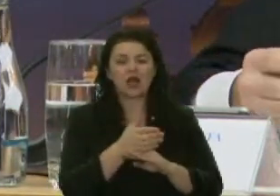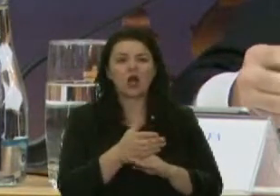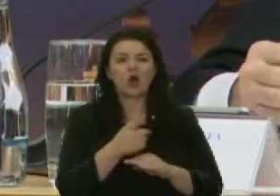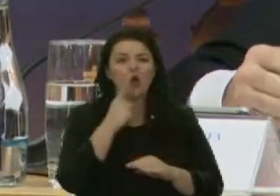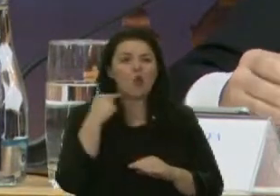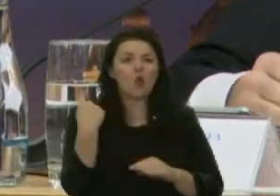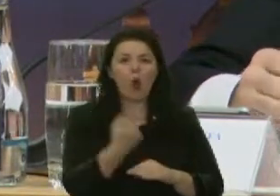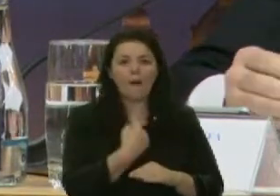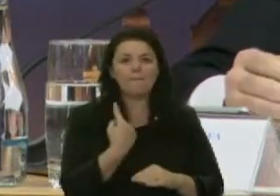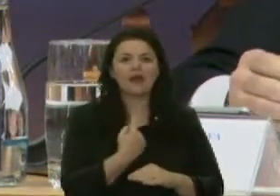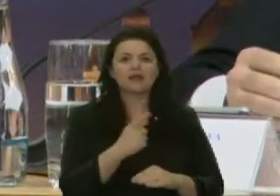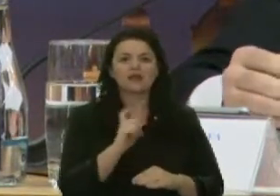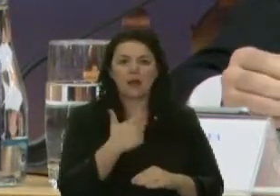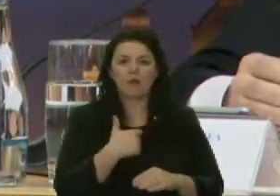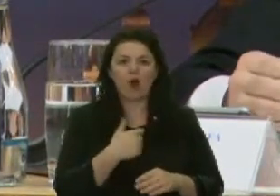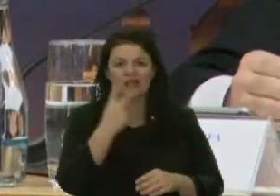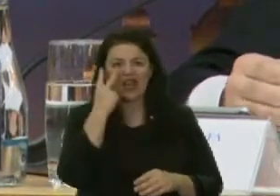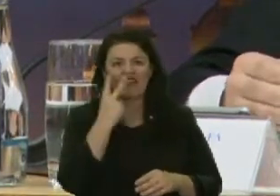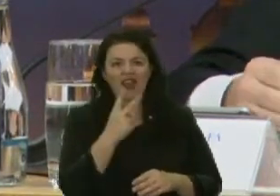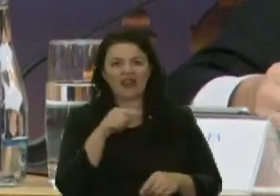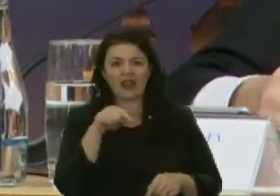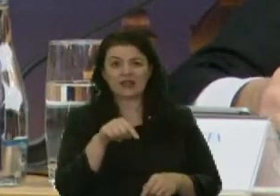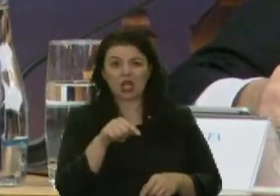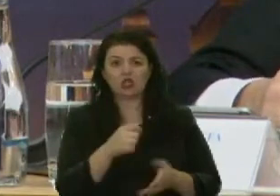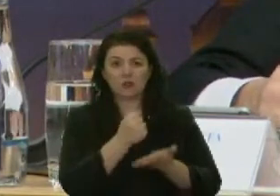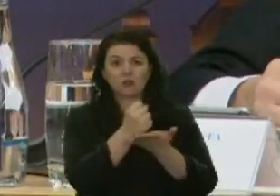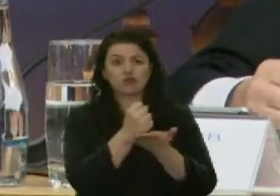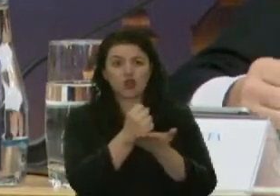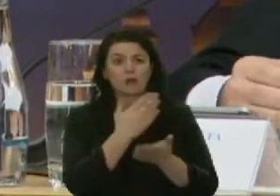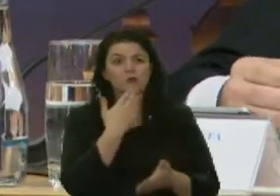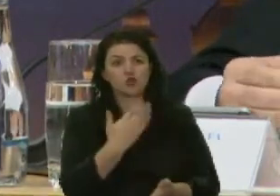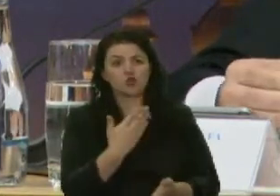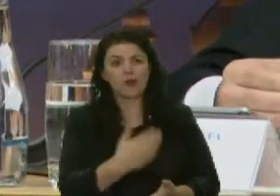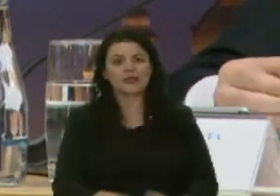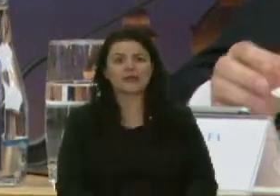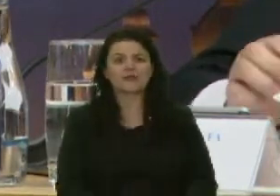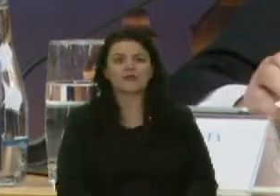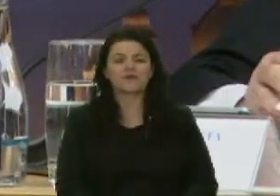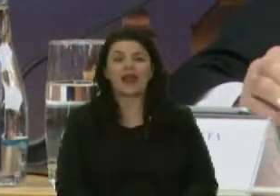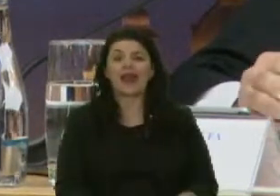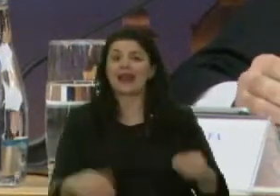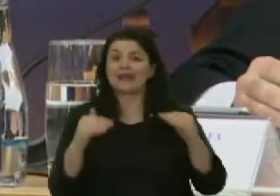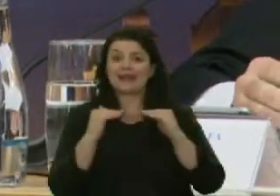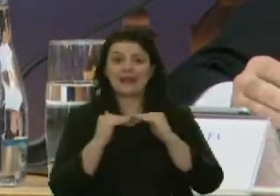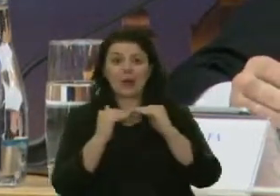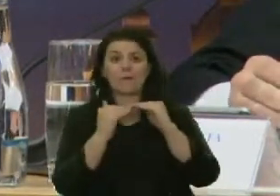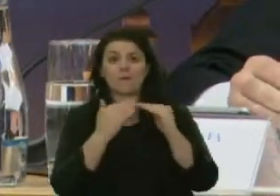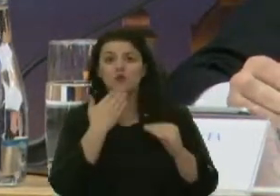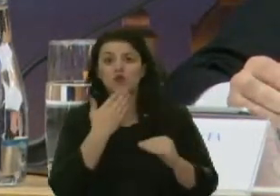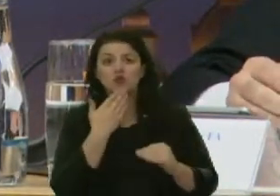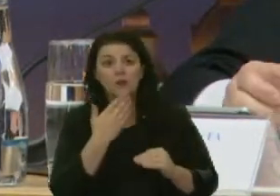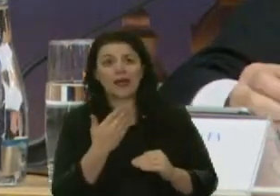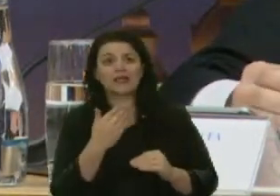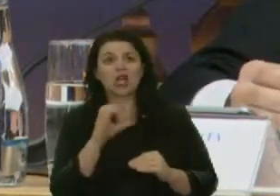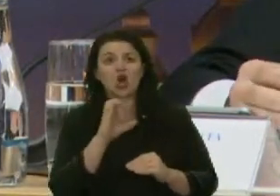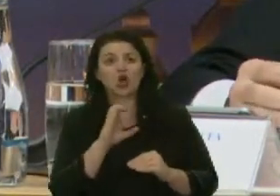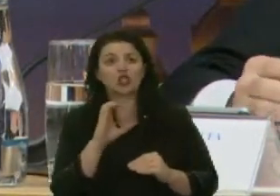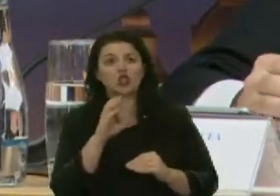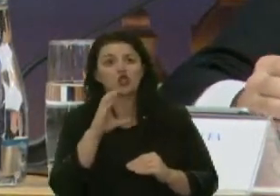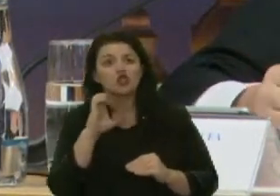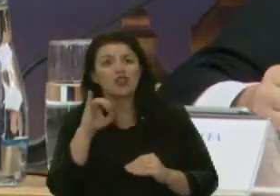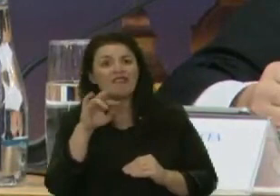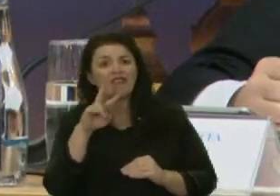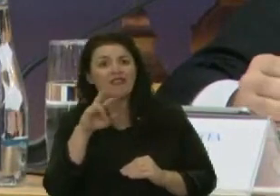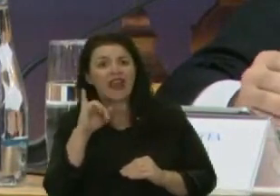oamenii se poate regăsi în acest în acest acest buget și vă mulțumesc în egale măsură Mulțumesc Consiliului Civic local